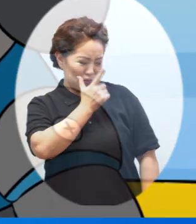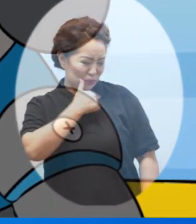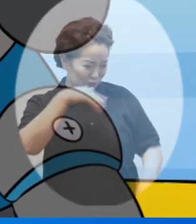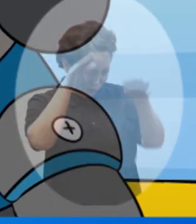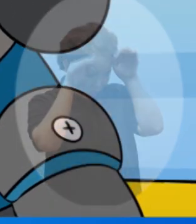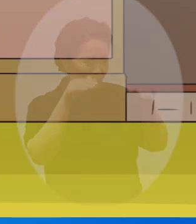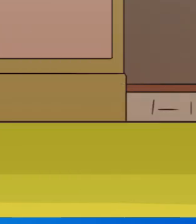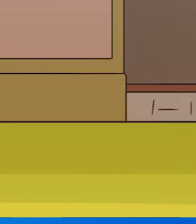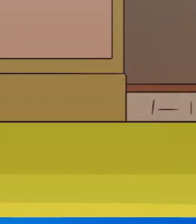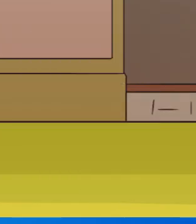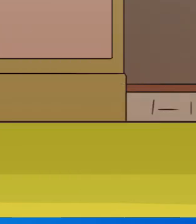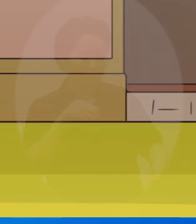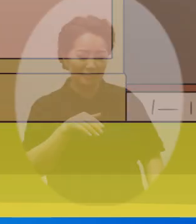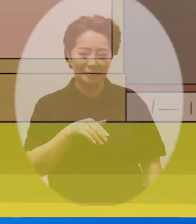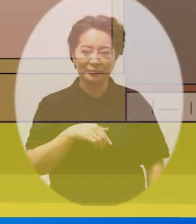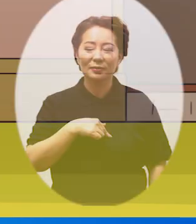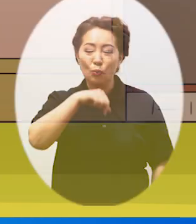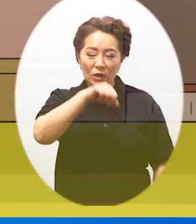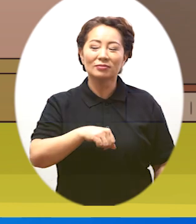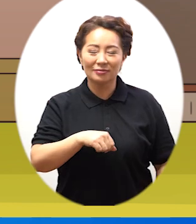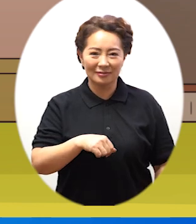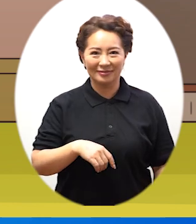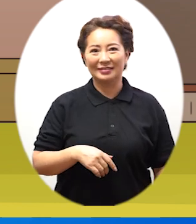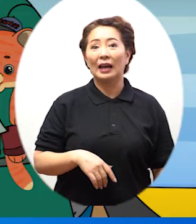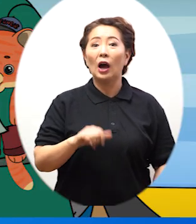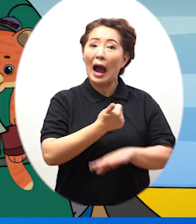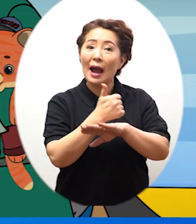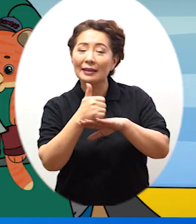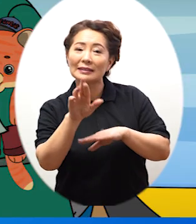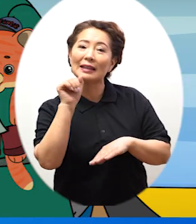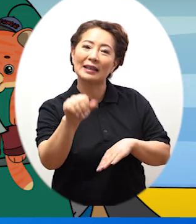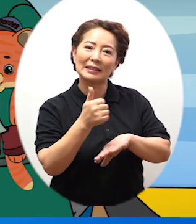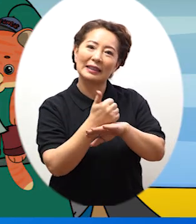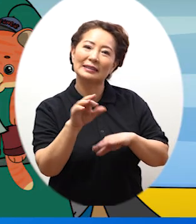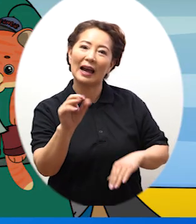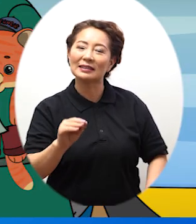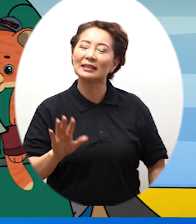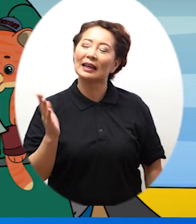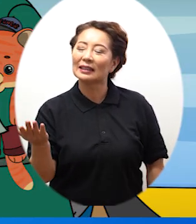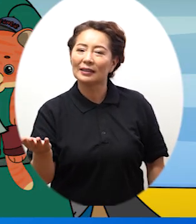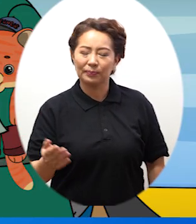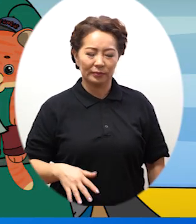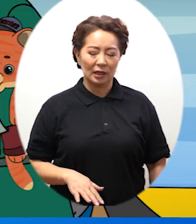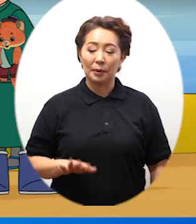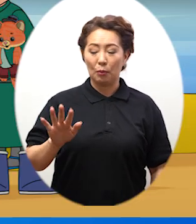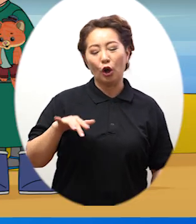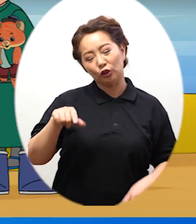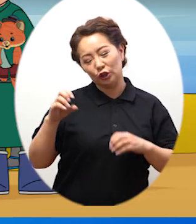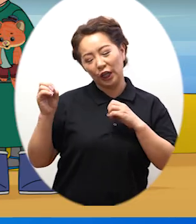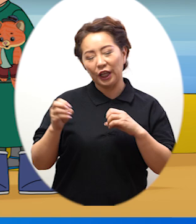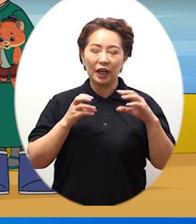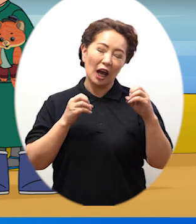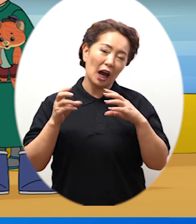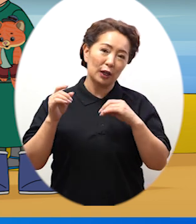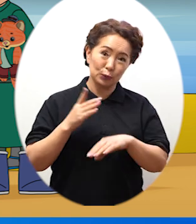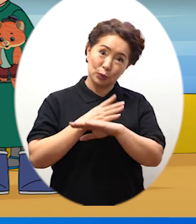like you За тэгээ аялал нь яаж эхэлдэг? За одоо ингээд яг яриа дуусах ч юм уу